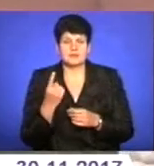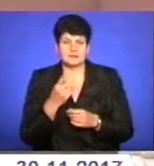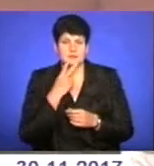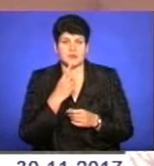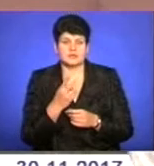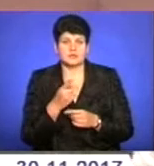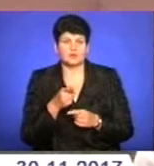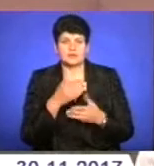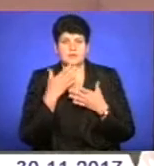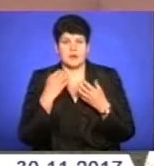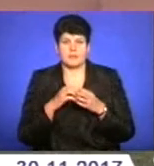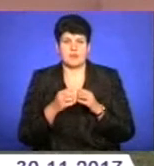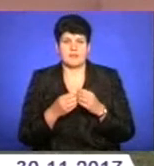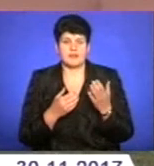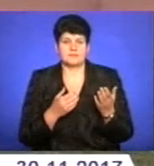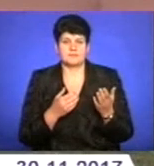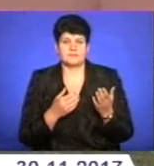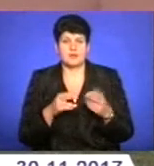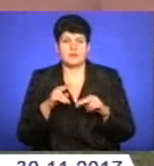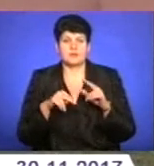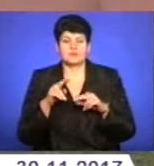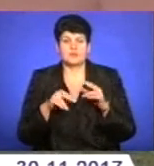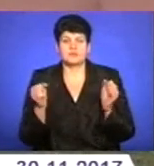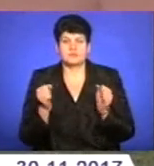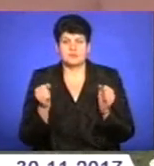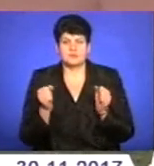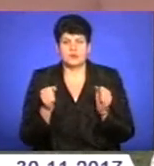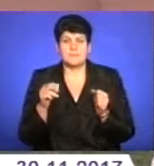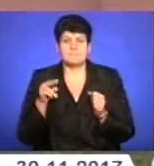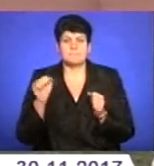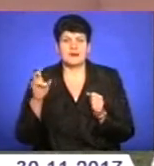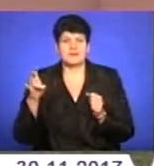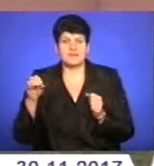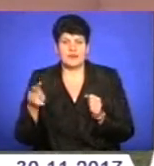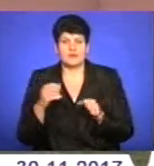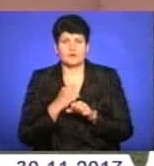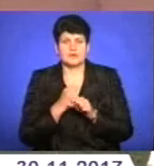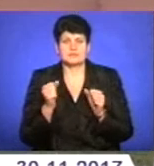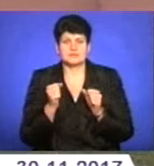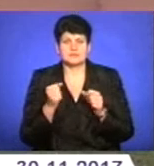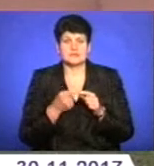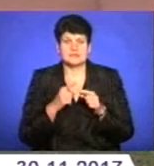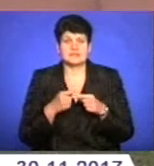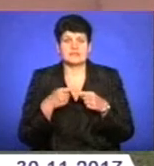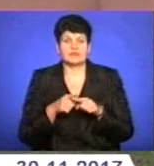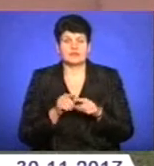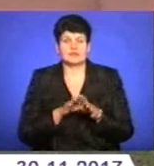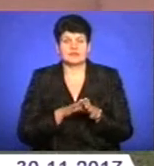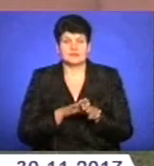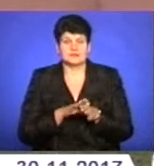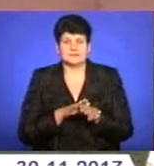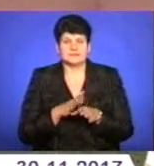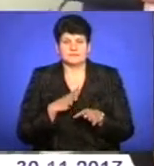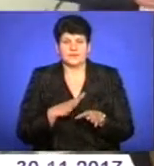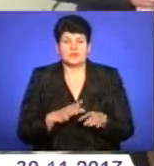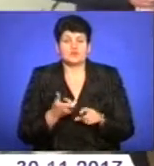бачите, тут нема таких проблем. Будувався він взимку і панелі, видно, виготовлялися взимку. І отакі технології не витримані, тому у нас